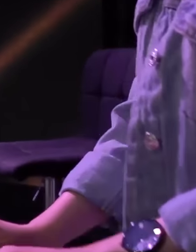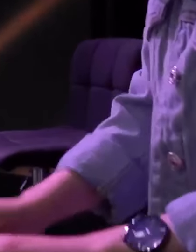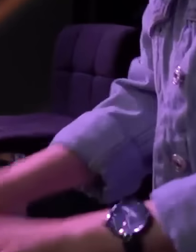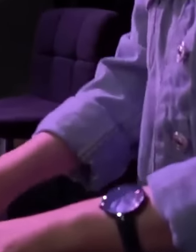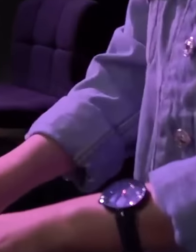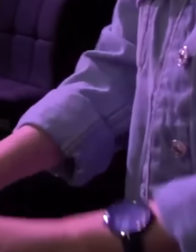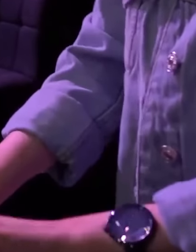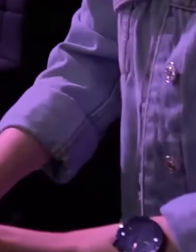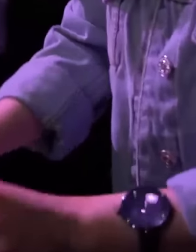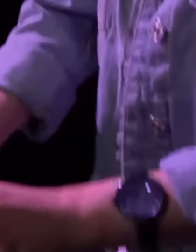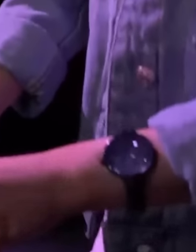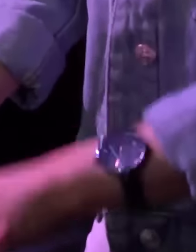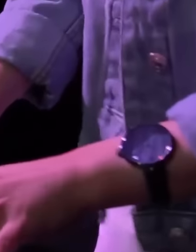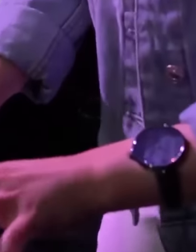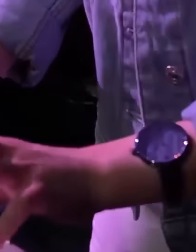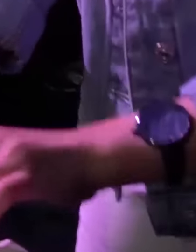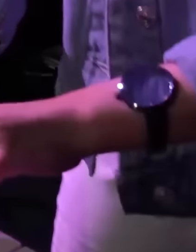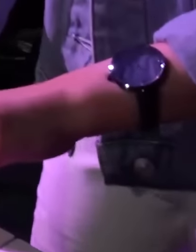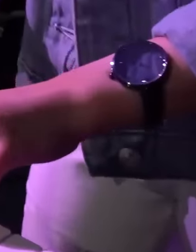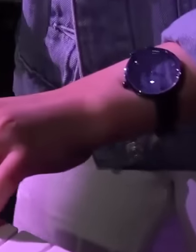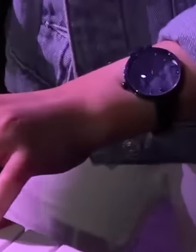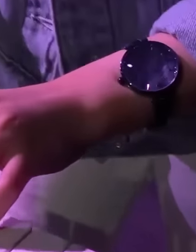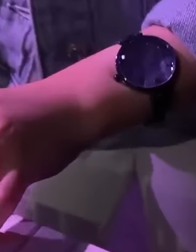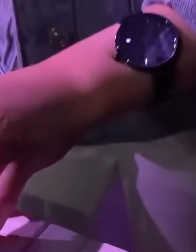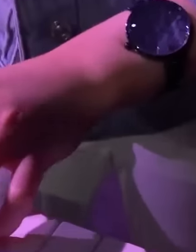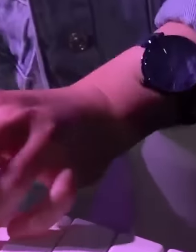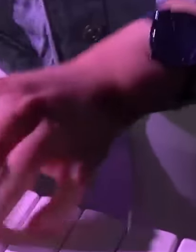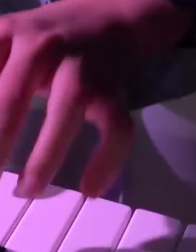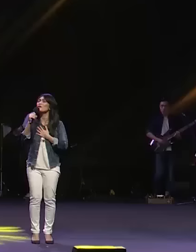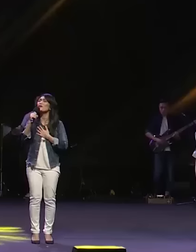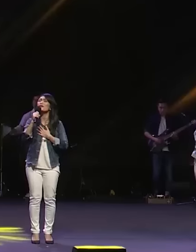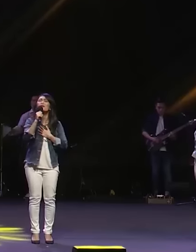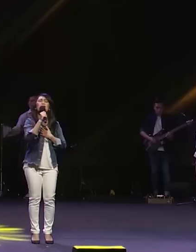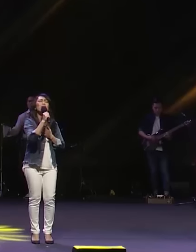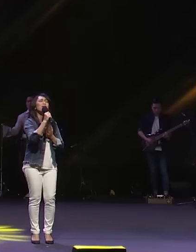ketenangan kami darimu Tuhan.